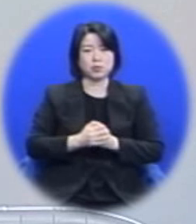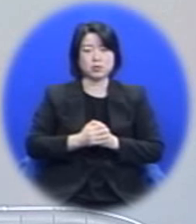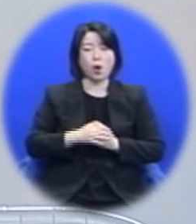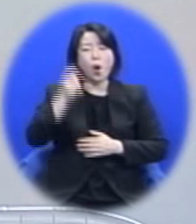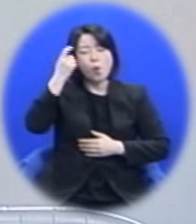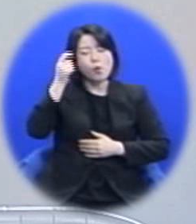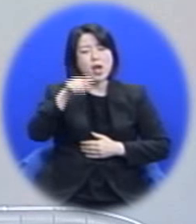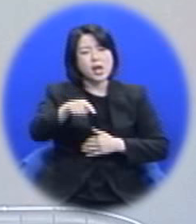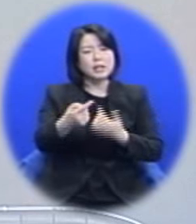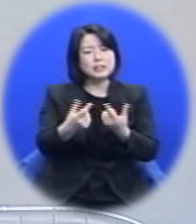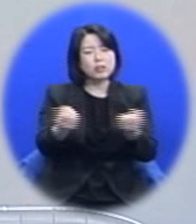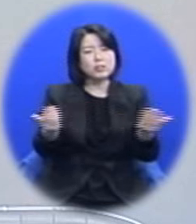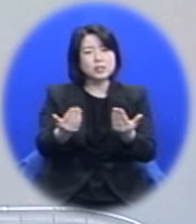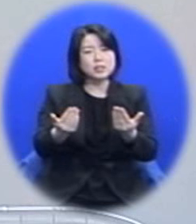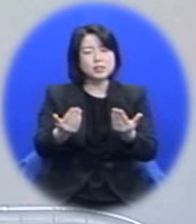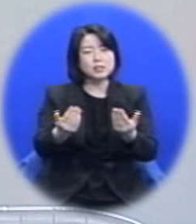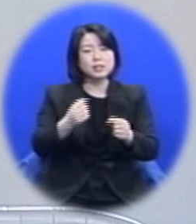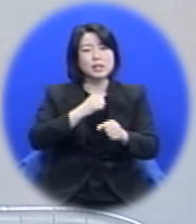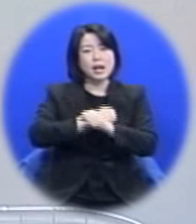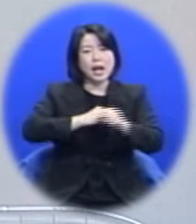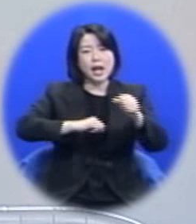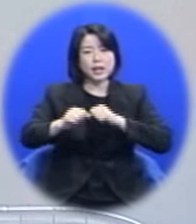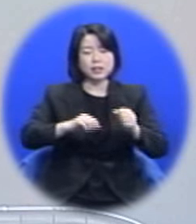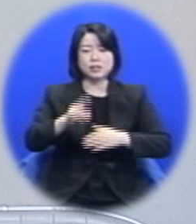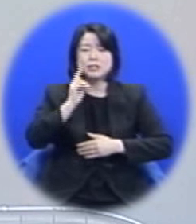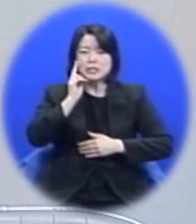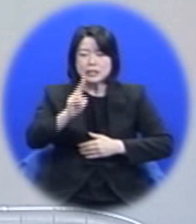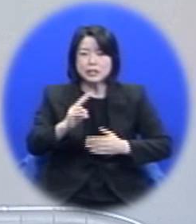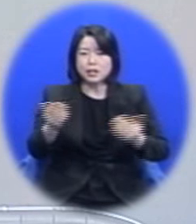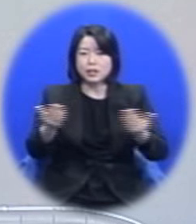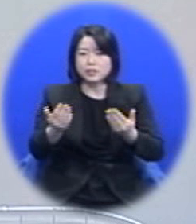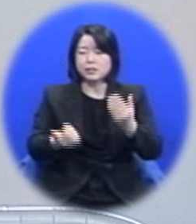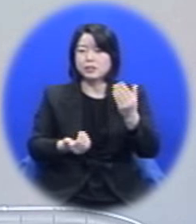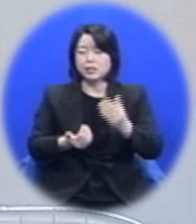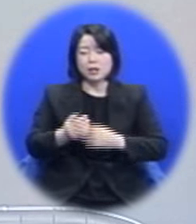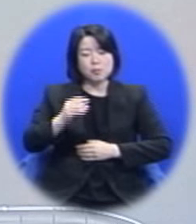일을 했는지, 왜 그런 끔찍한 일을 저질렀는지.